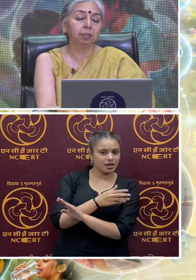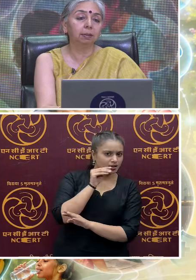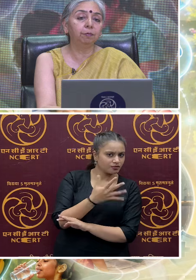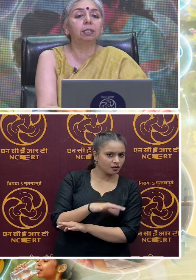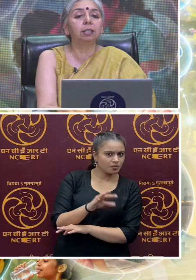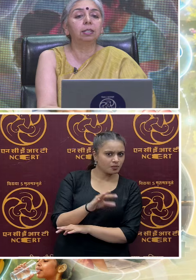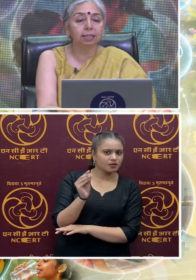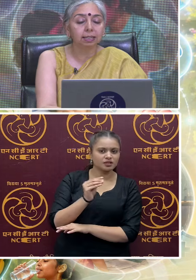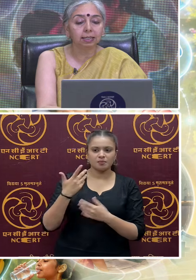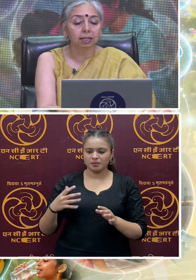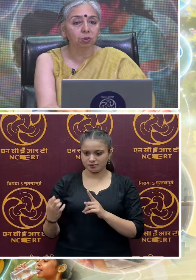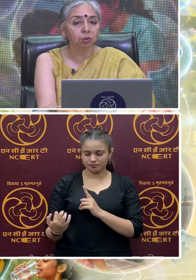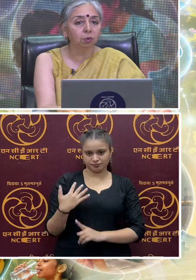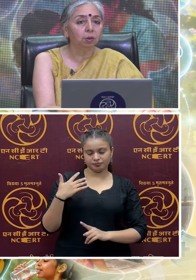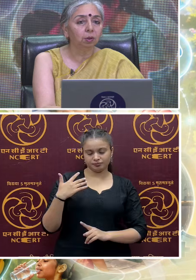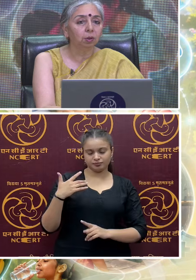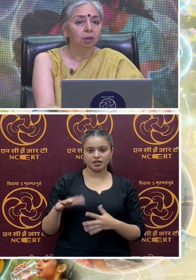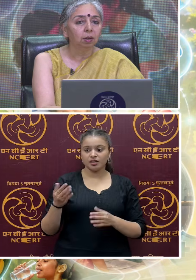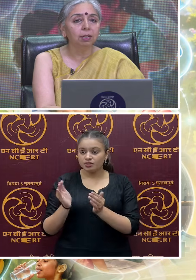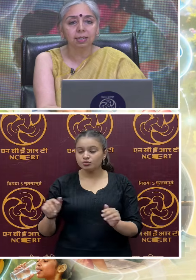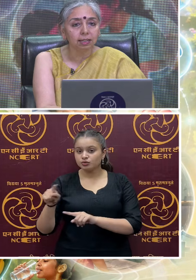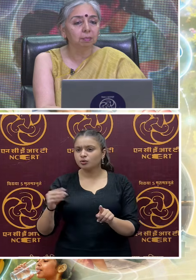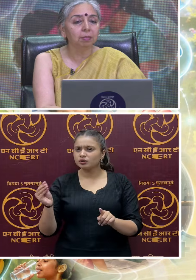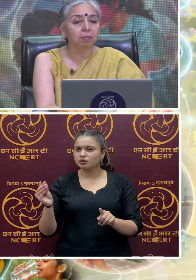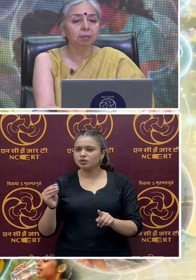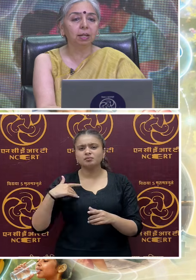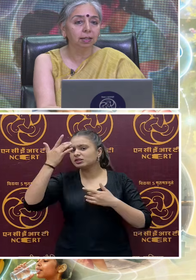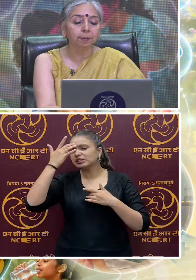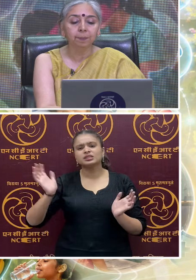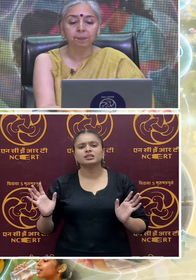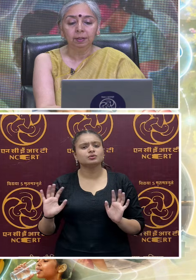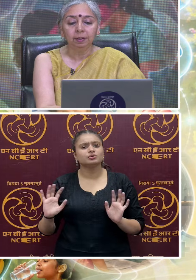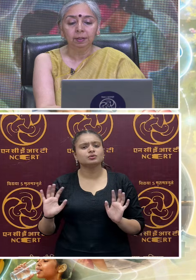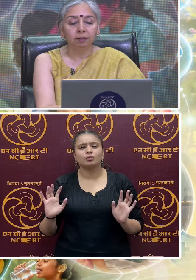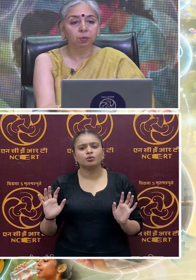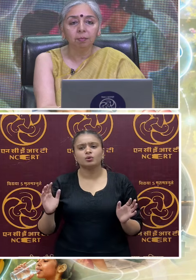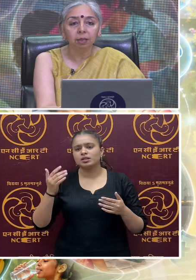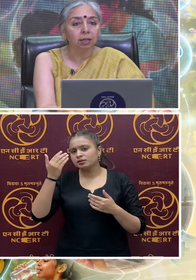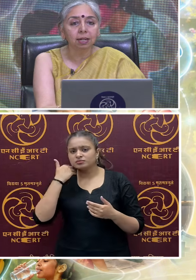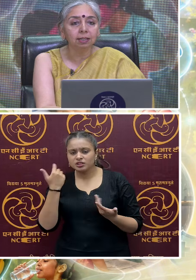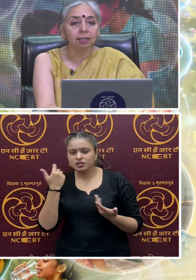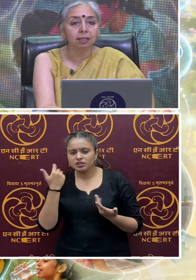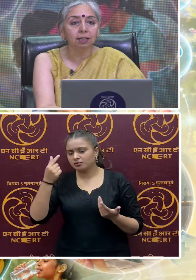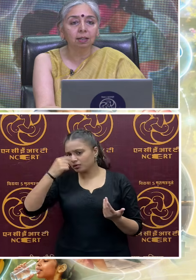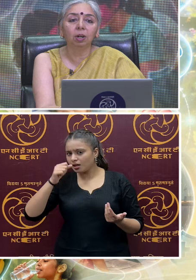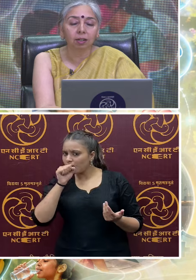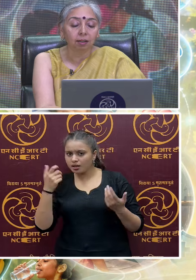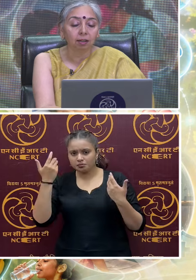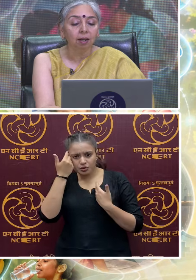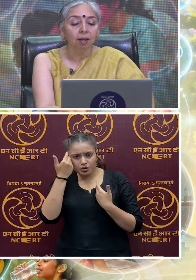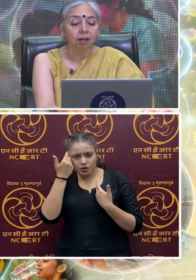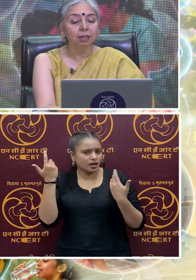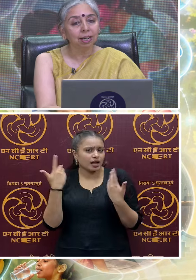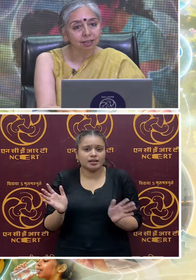कुछ जैसे इन्फेक्शियस डिजीज़ हैं, इन बच्चों को कोई डिज़ीज़ नहीं है, बीमार नहीं है, ज़ुकाम नहीं है, खांसी नहीं है, बुखार नहीं